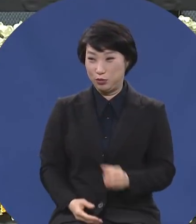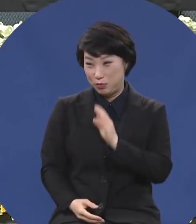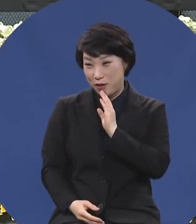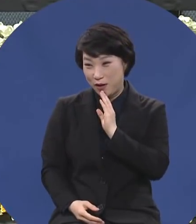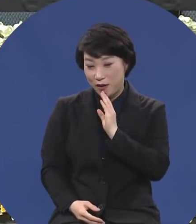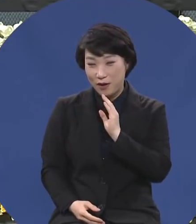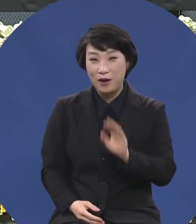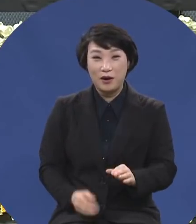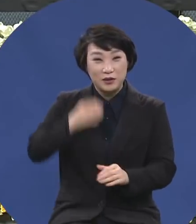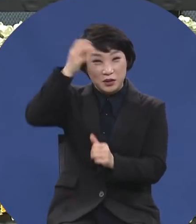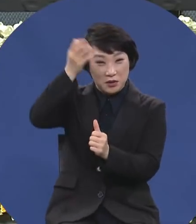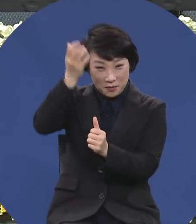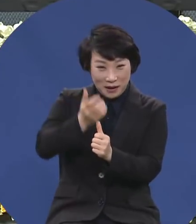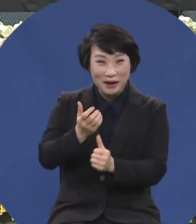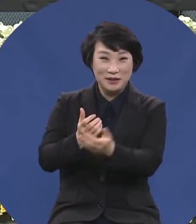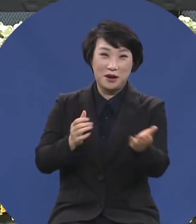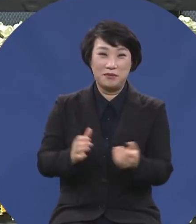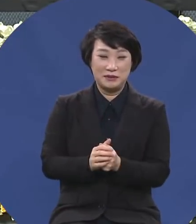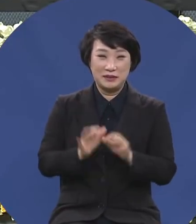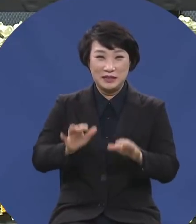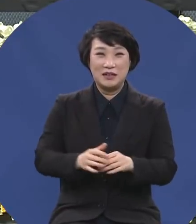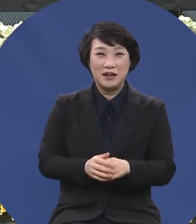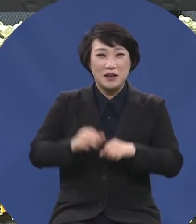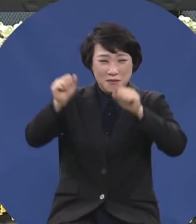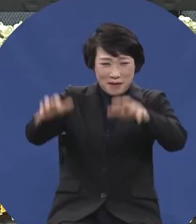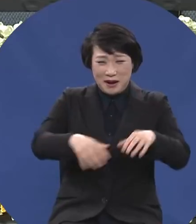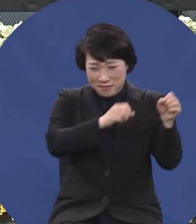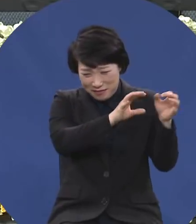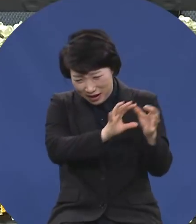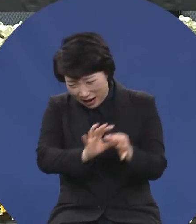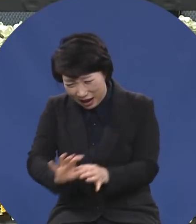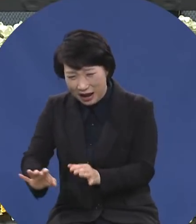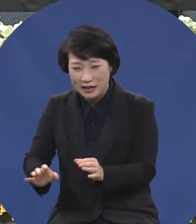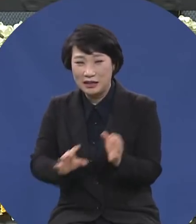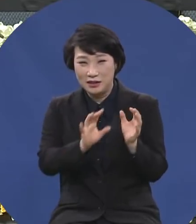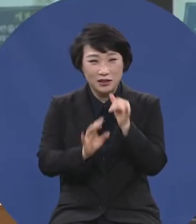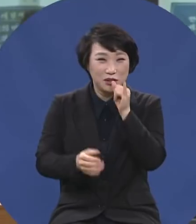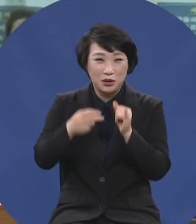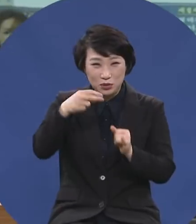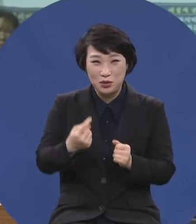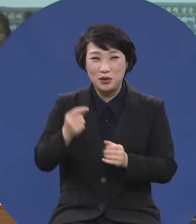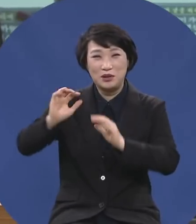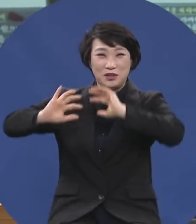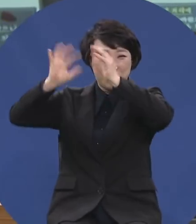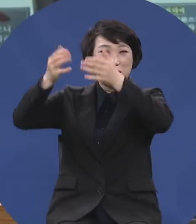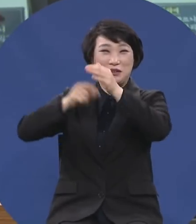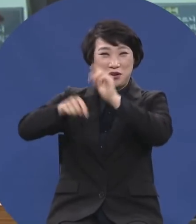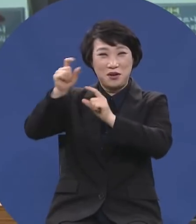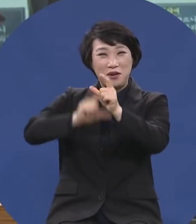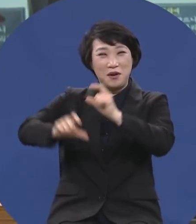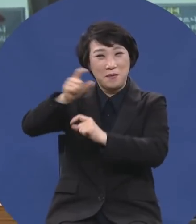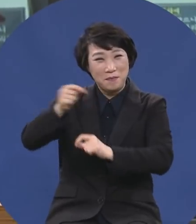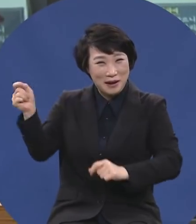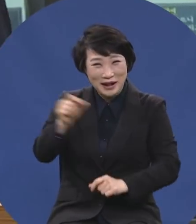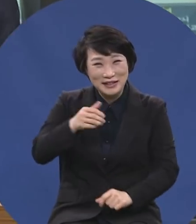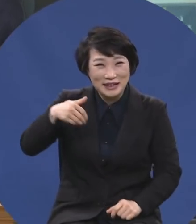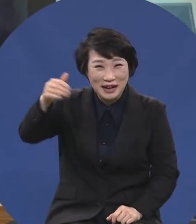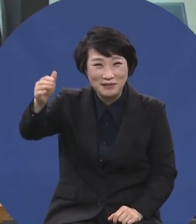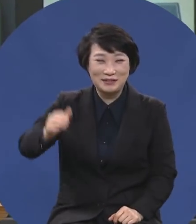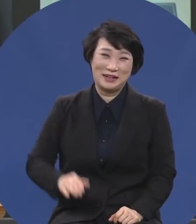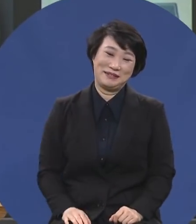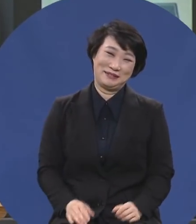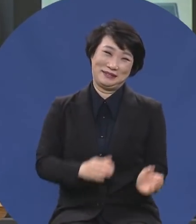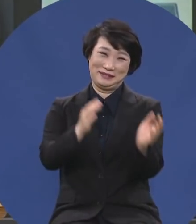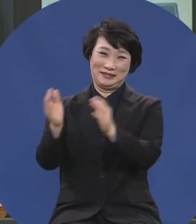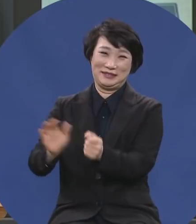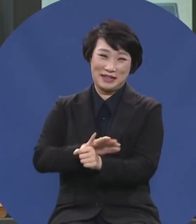그래서 성령 받으면 이 풍랑 인연하여서 더 빨리 갑니다. 천국. 사랑하는 연세 가족이요.